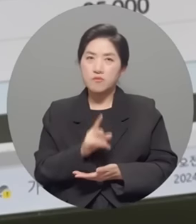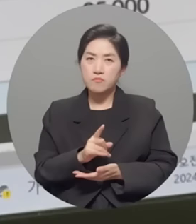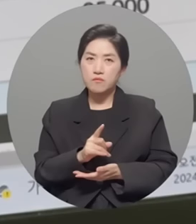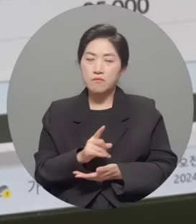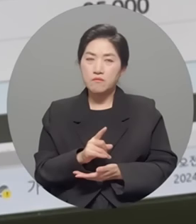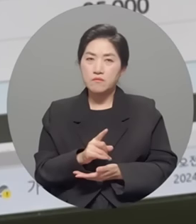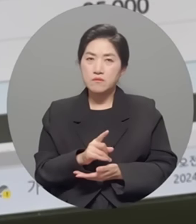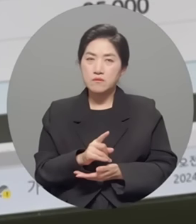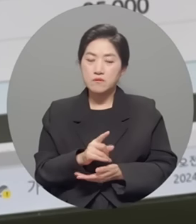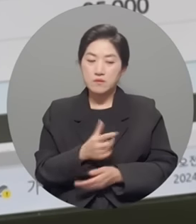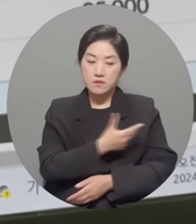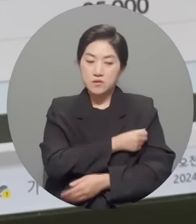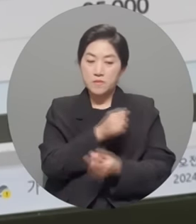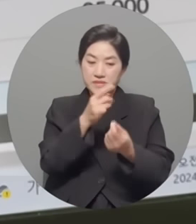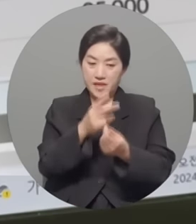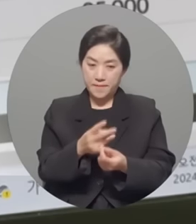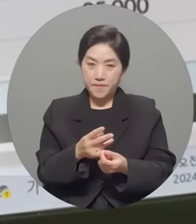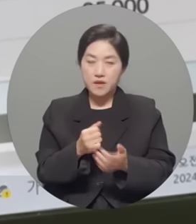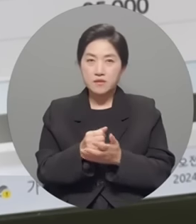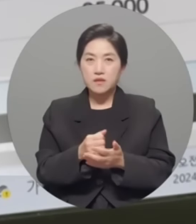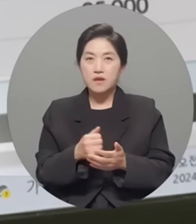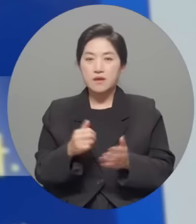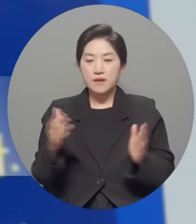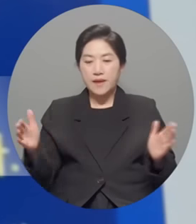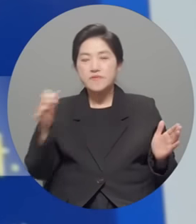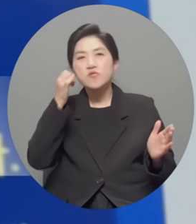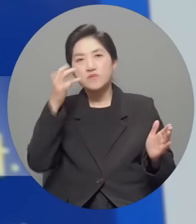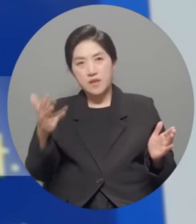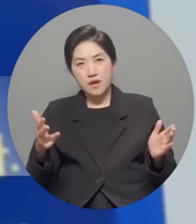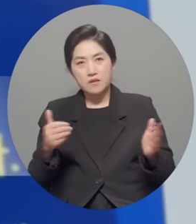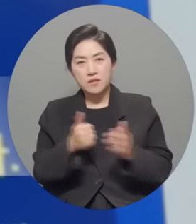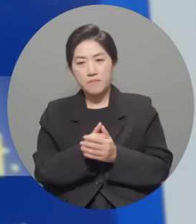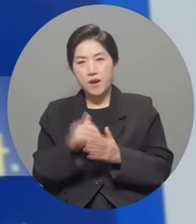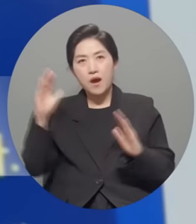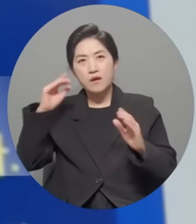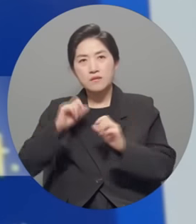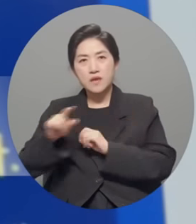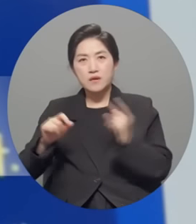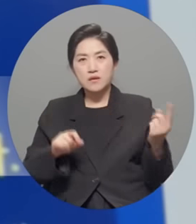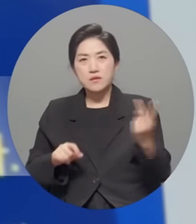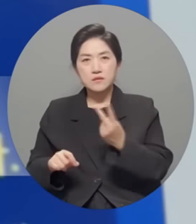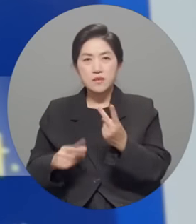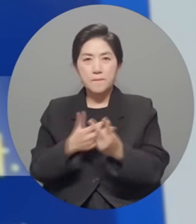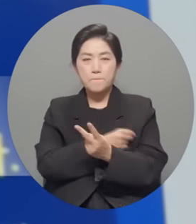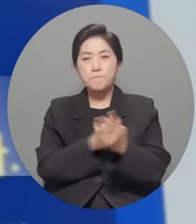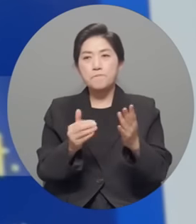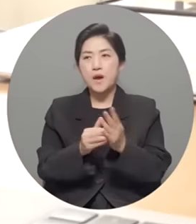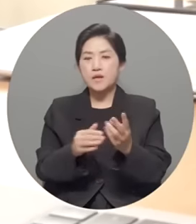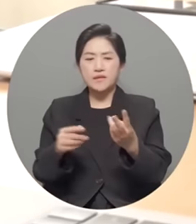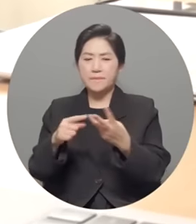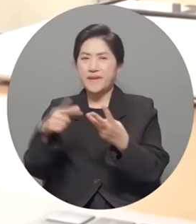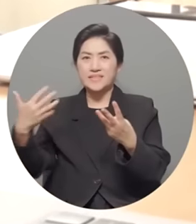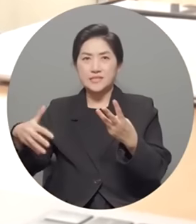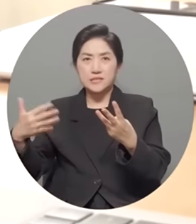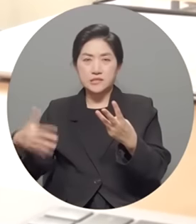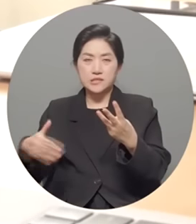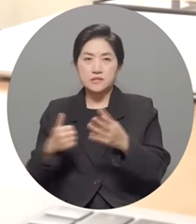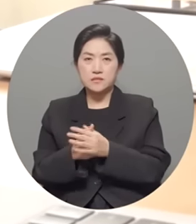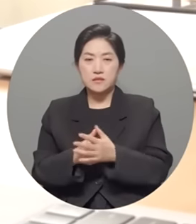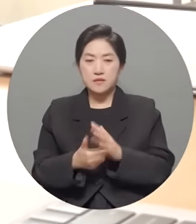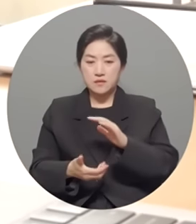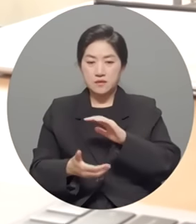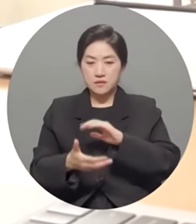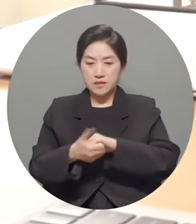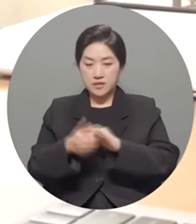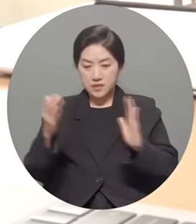세 번 접종을 마치는데 8달가량이 걸리다 보니 상당수 학생들은 1, 2차 접종만 받은 상태입니다. 기한 내 접종을